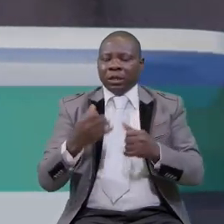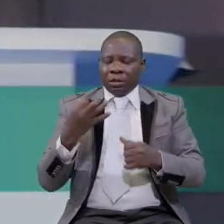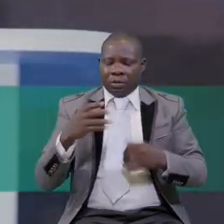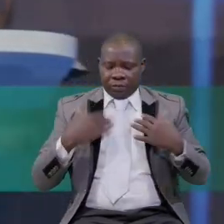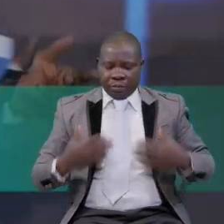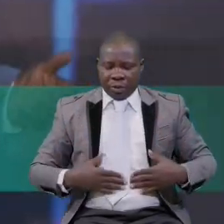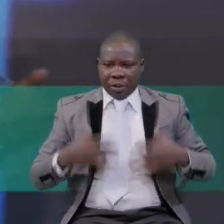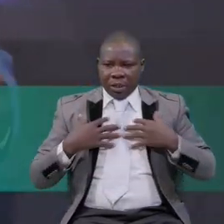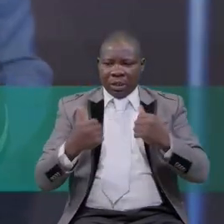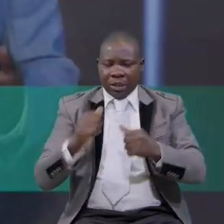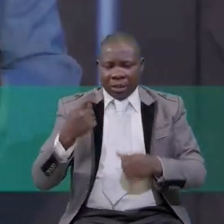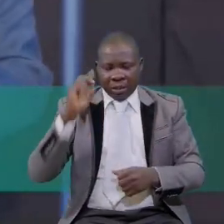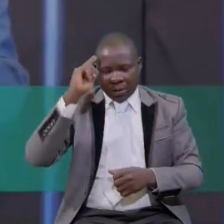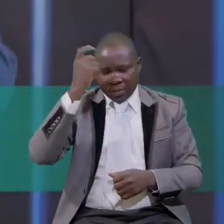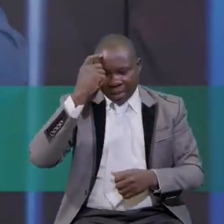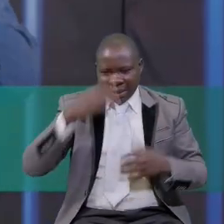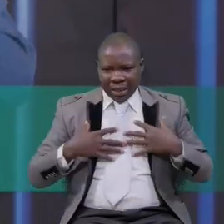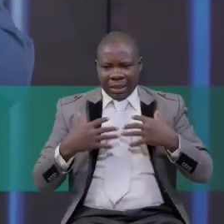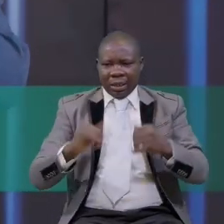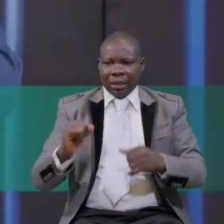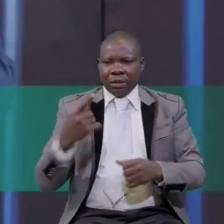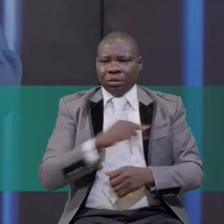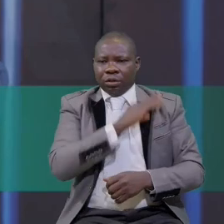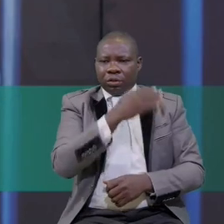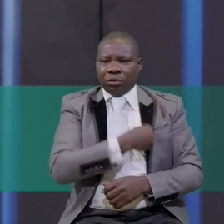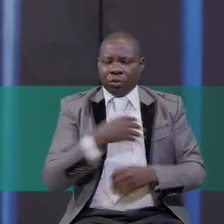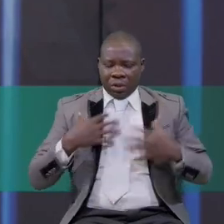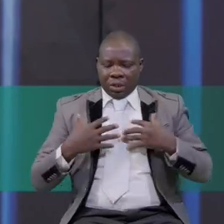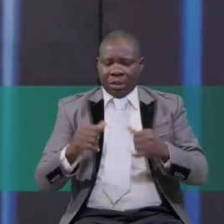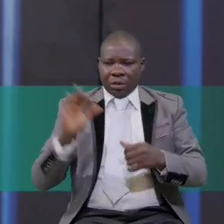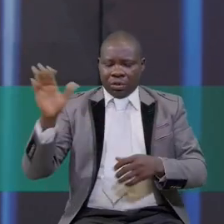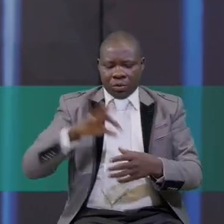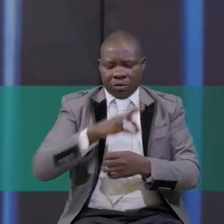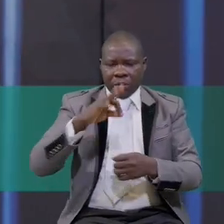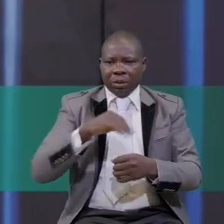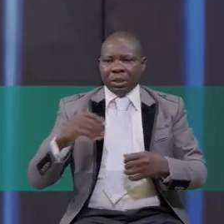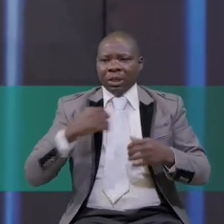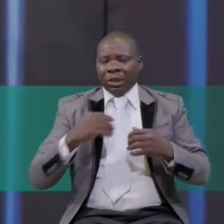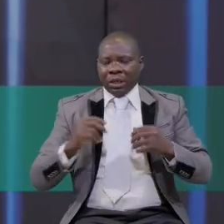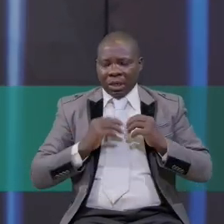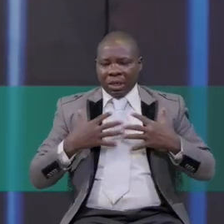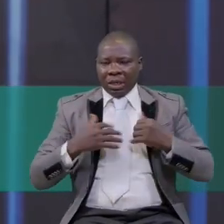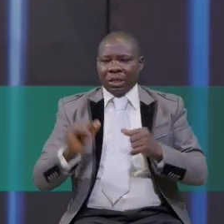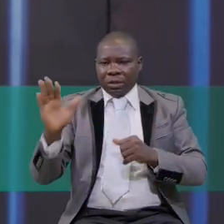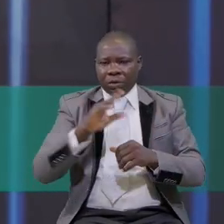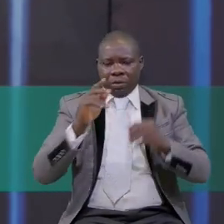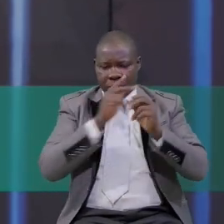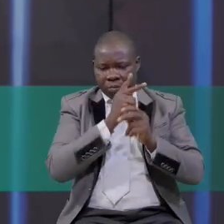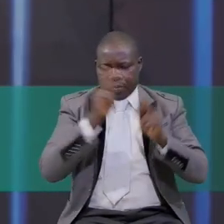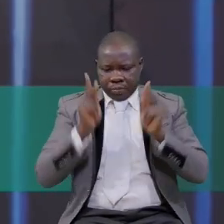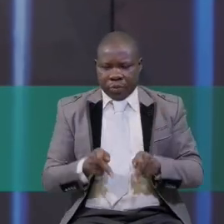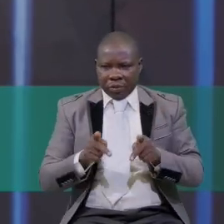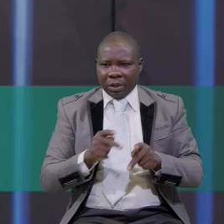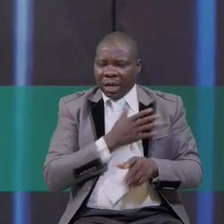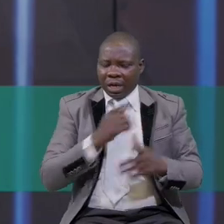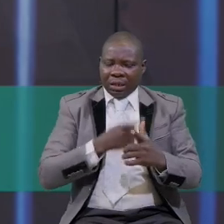corps, guérir l'âme, guérir l'esprit, guérir ta personnalité et aider pour prêcher